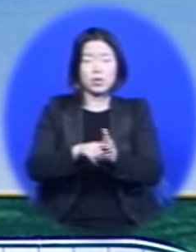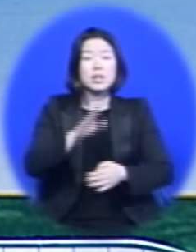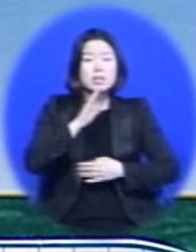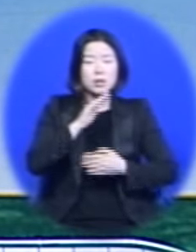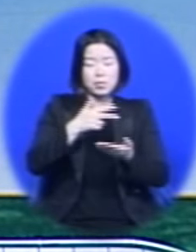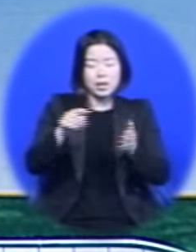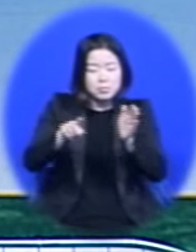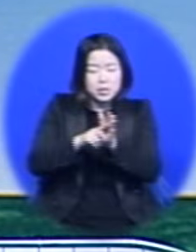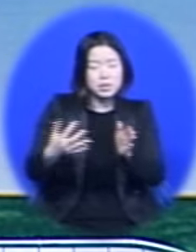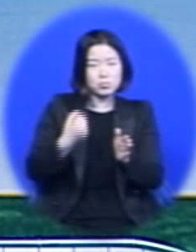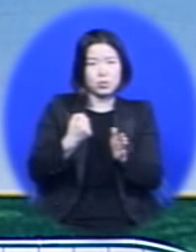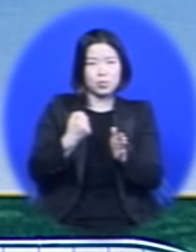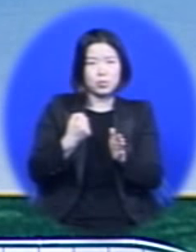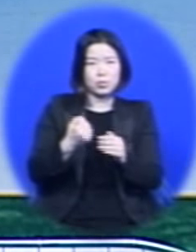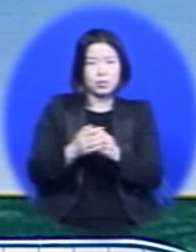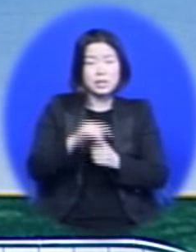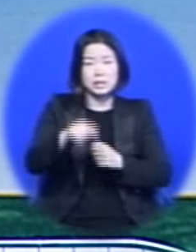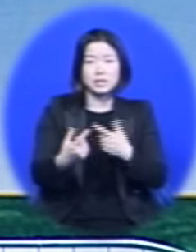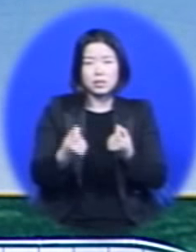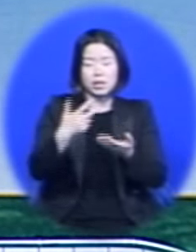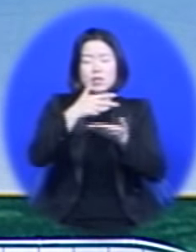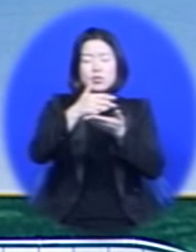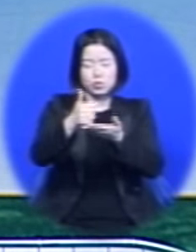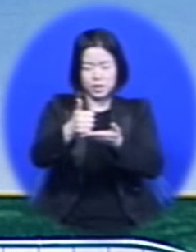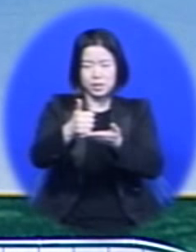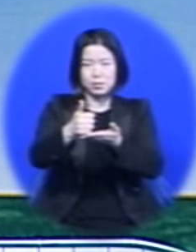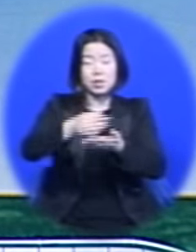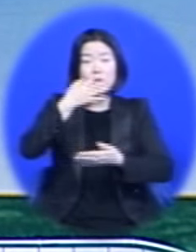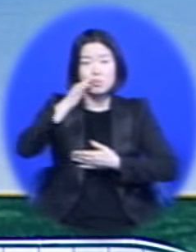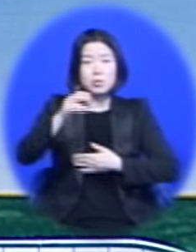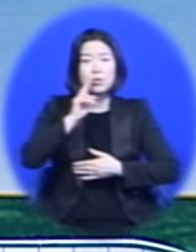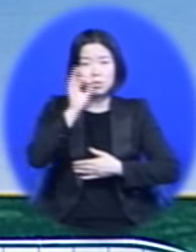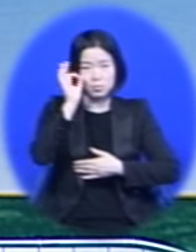정말 믿음으로 그렇게 주님 이렇게 불러보시기